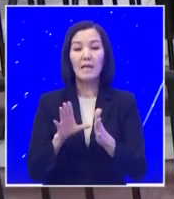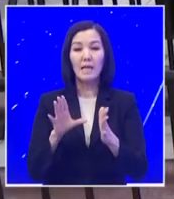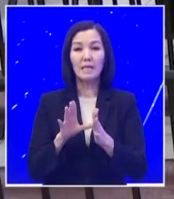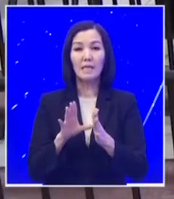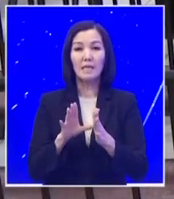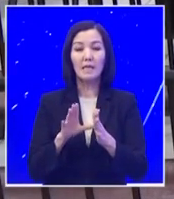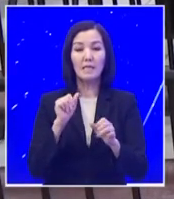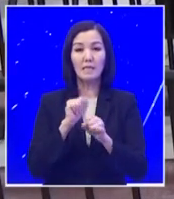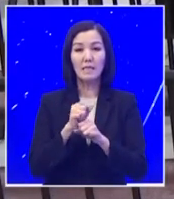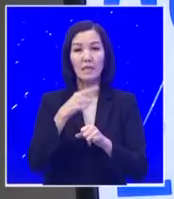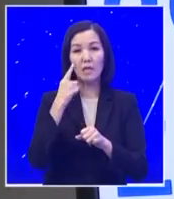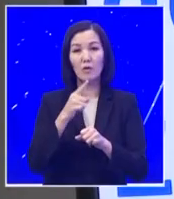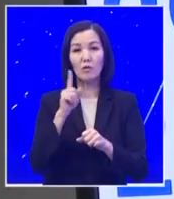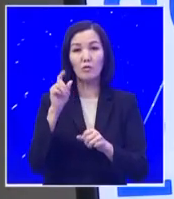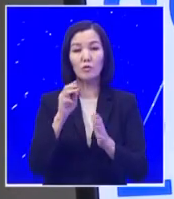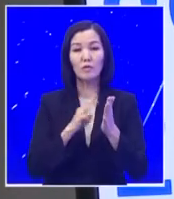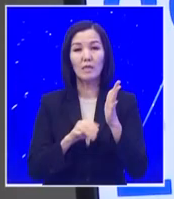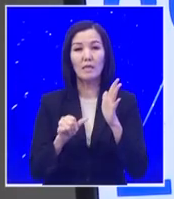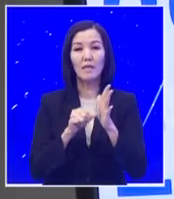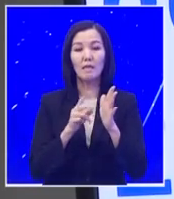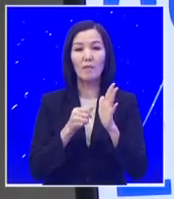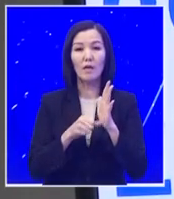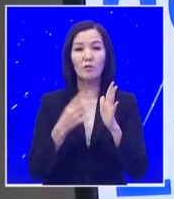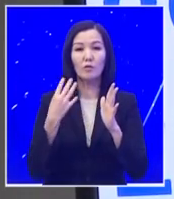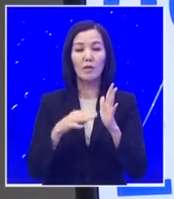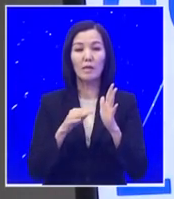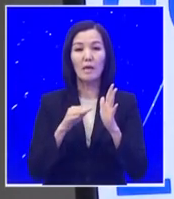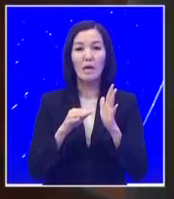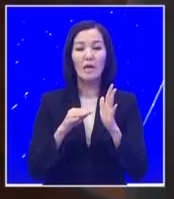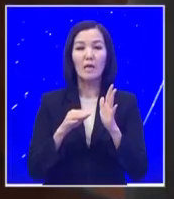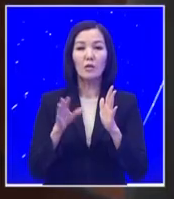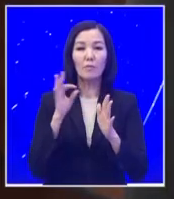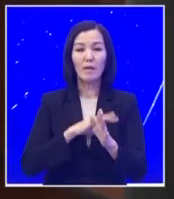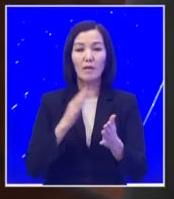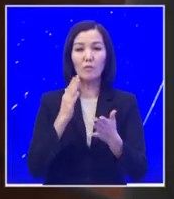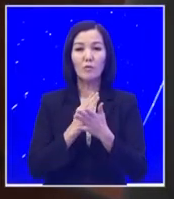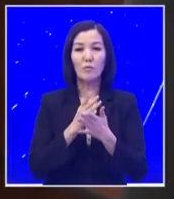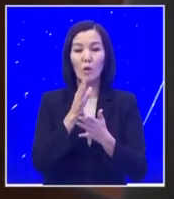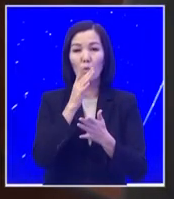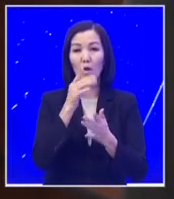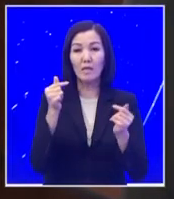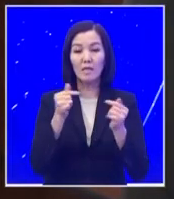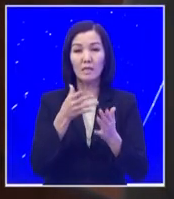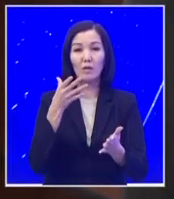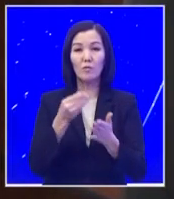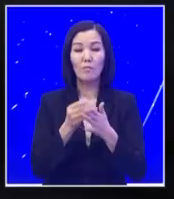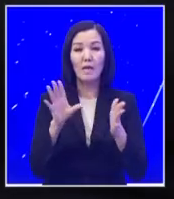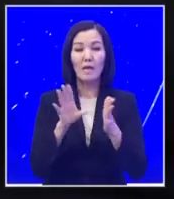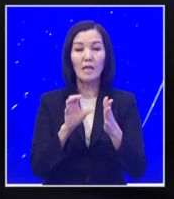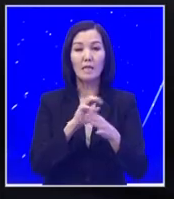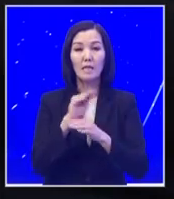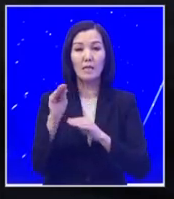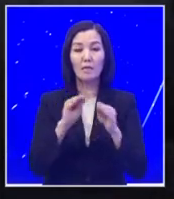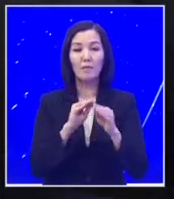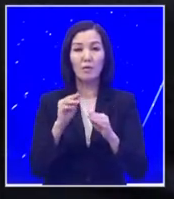айтуынша, Талдықорған аумағында 186640 тұтынушы бар. Абоненттер шоттарды уақытылы төлемесе, энергиямен жабдықтаушы ұйымдар